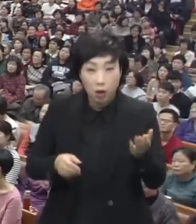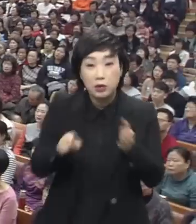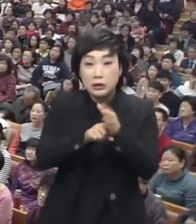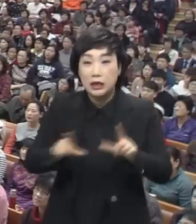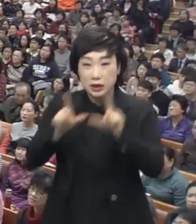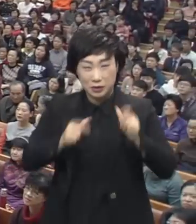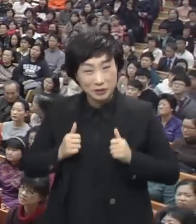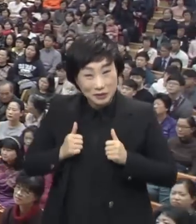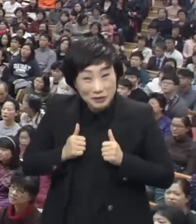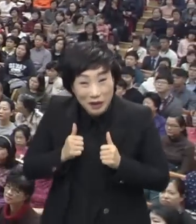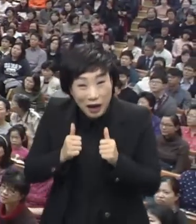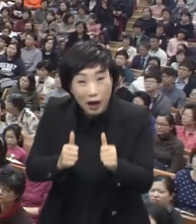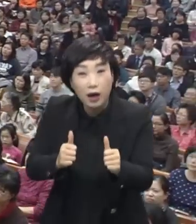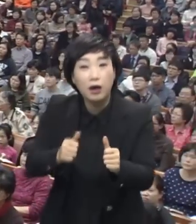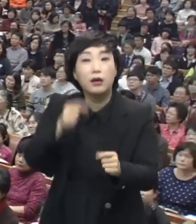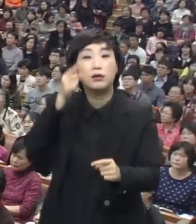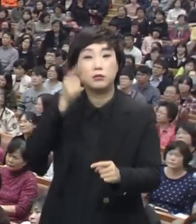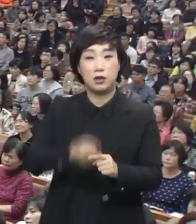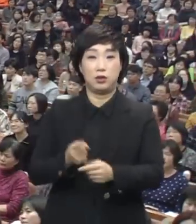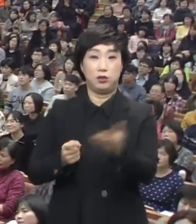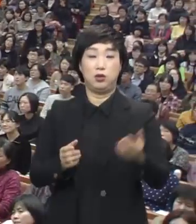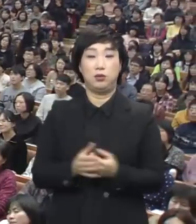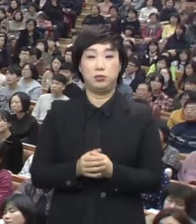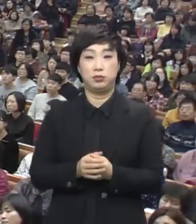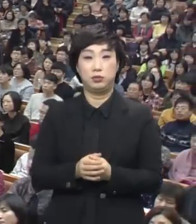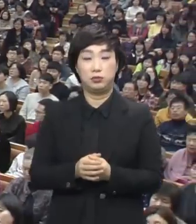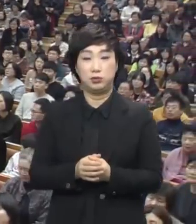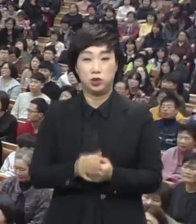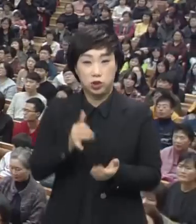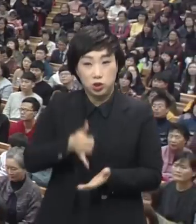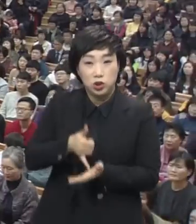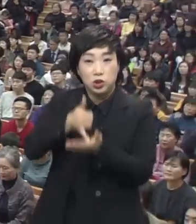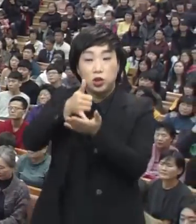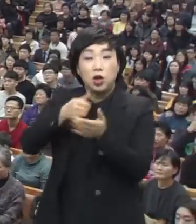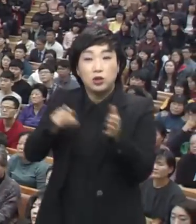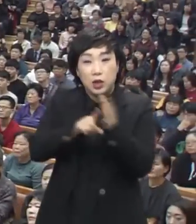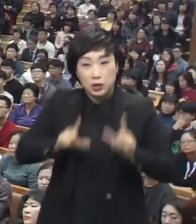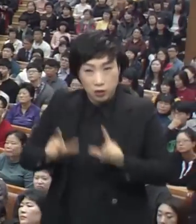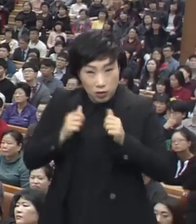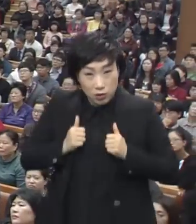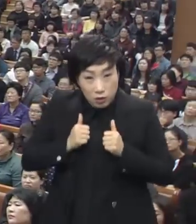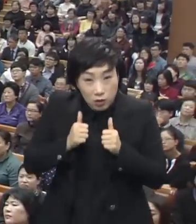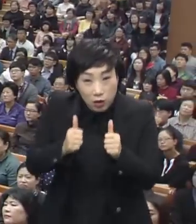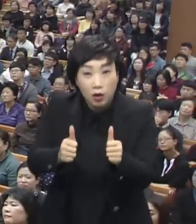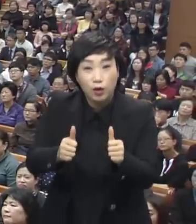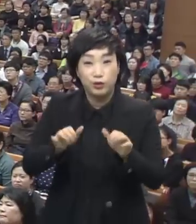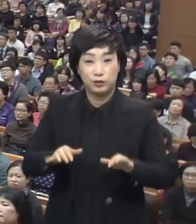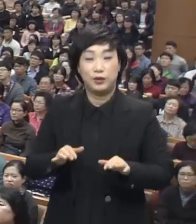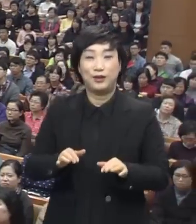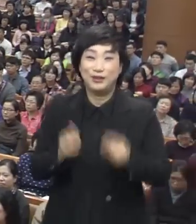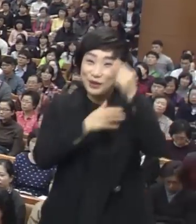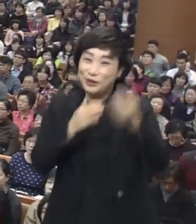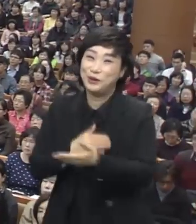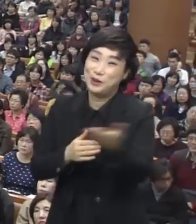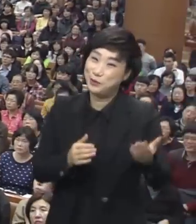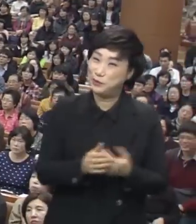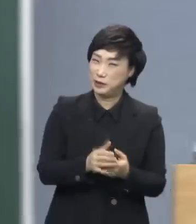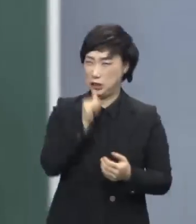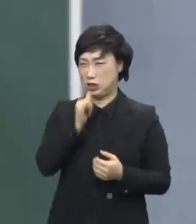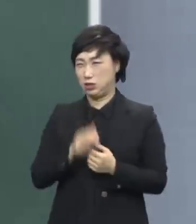신앙생활 잘하다가 예 인격적으로 신앙생활 잘했어요. 우리 교인들 많아요.